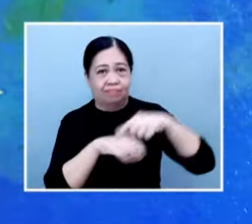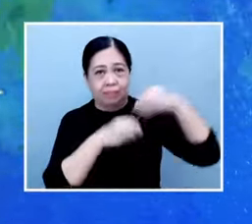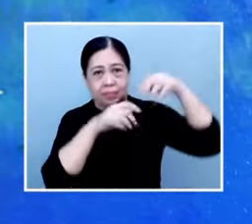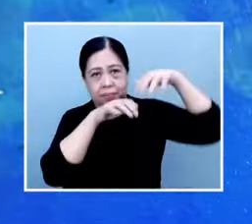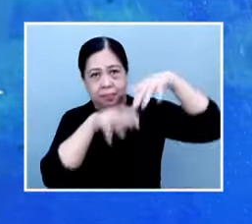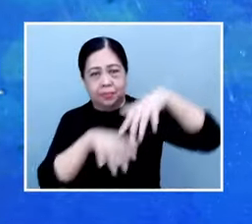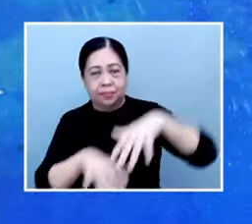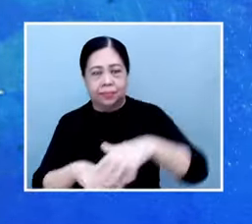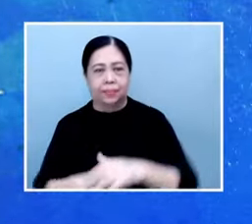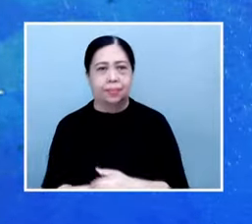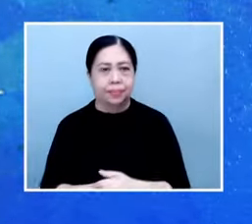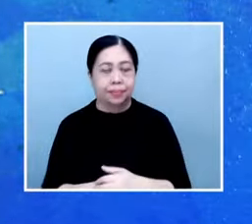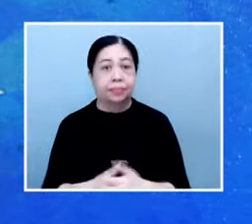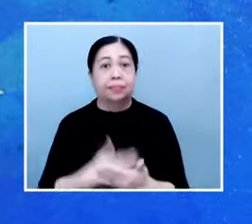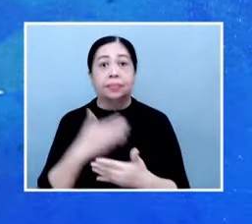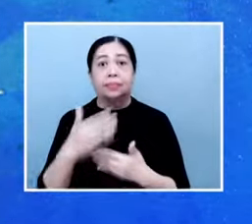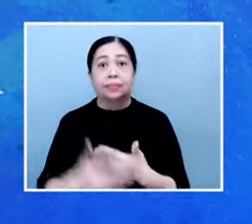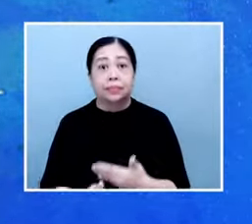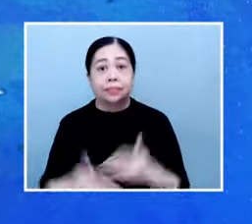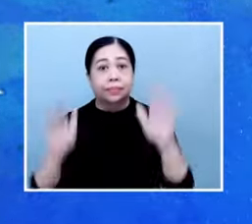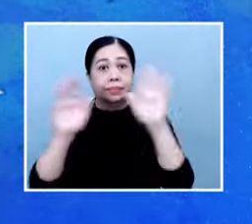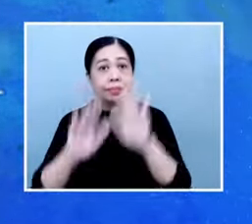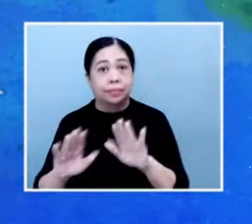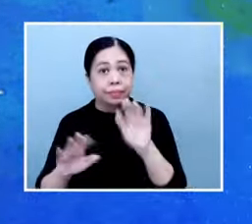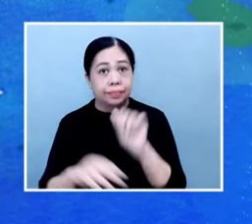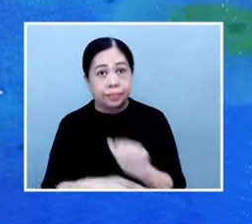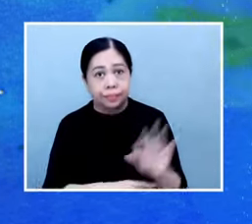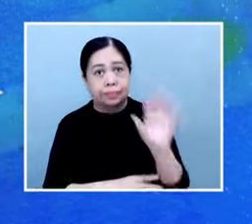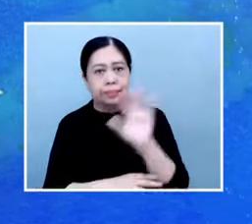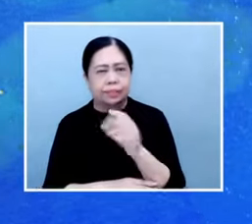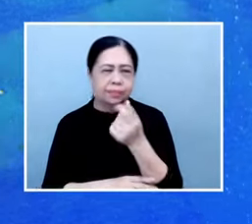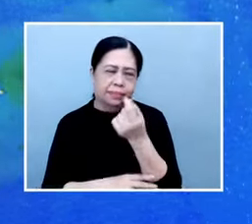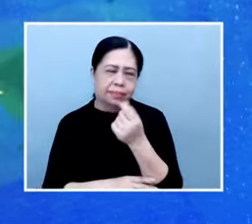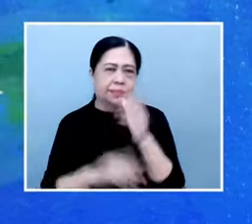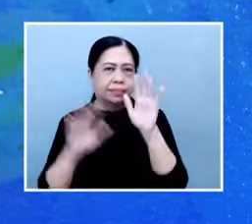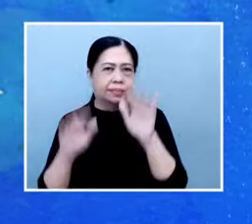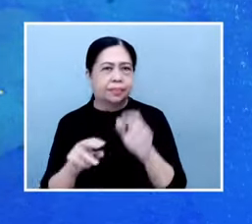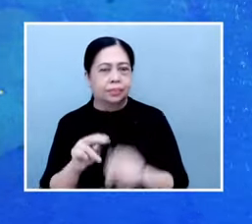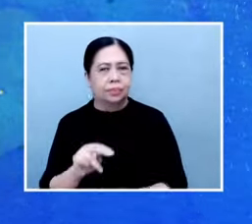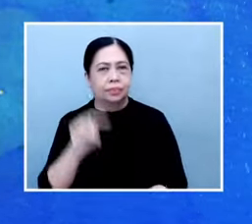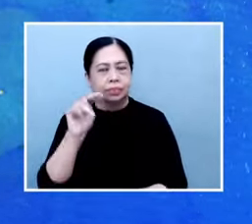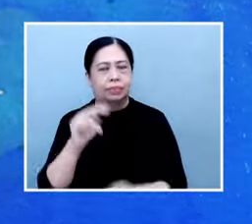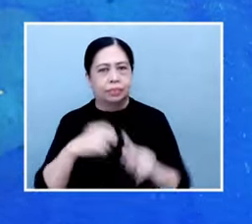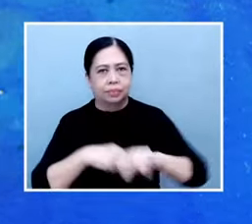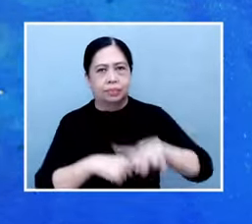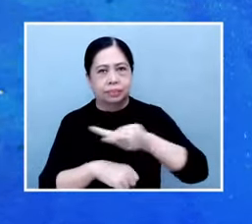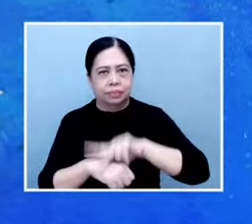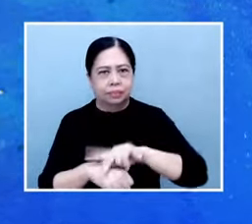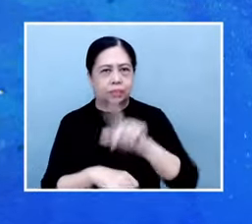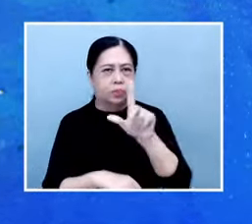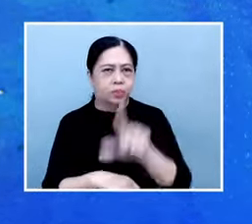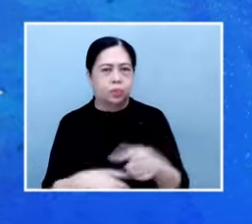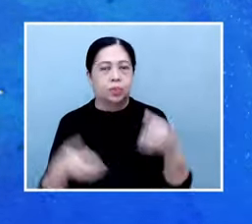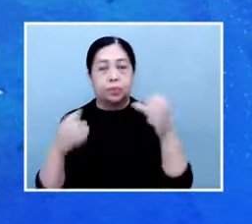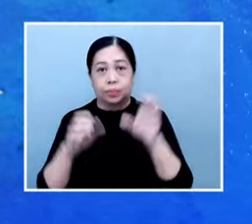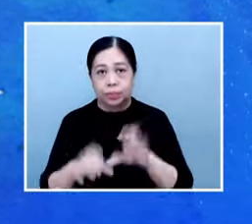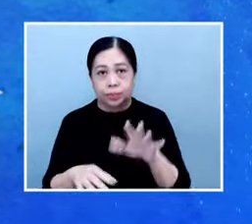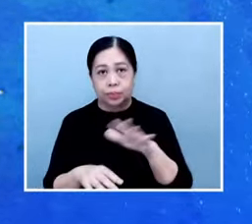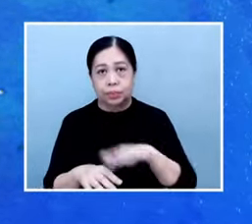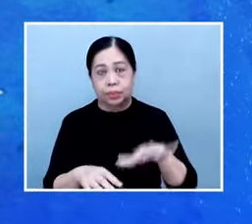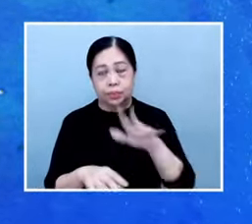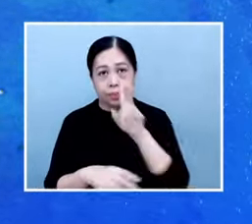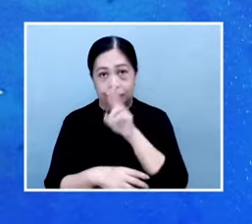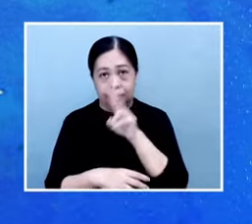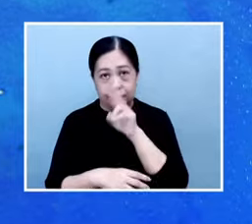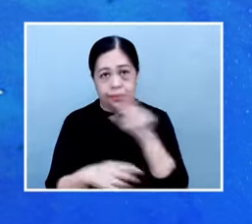kapamilya. Pagdating po ng Linggo ng umaga may kaunting ulan pa dyan sa Northern Panay, pero mababa na ang tsansa ng ulan sa buong